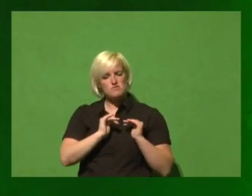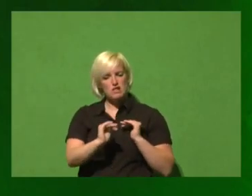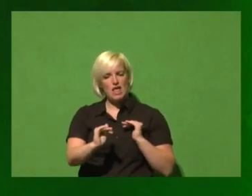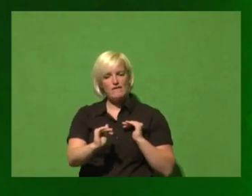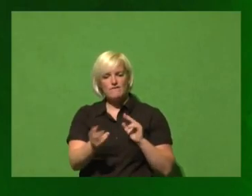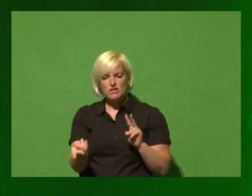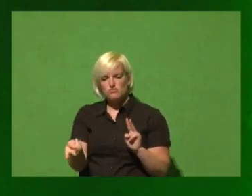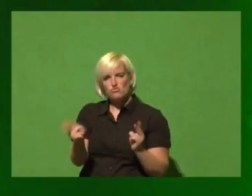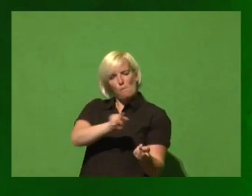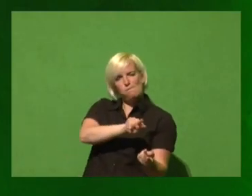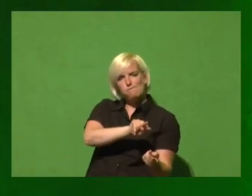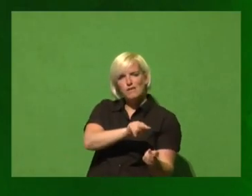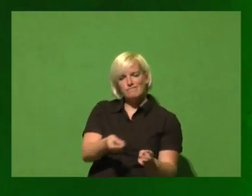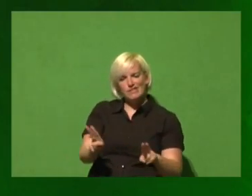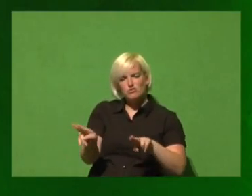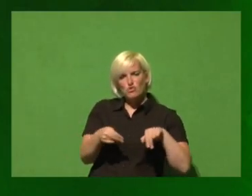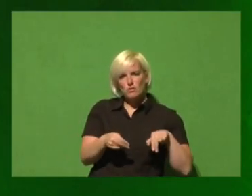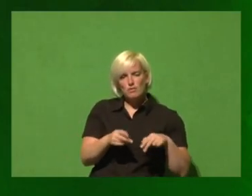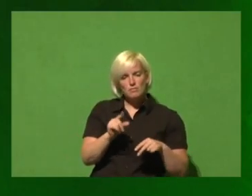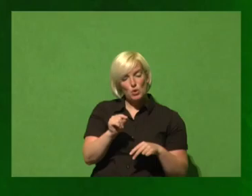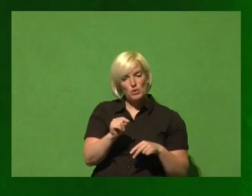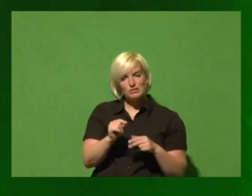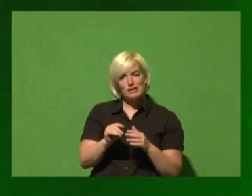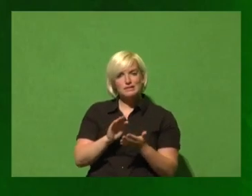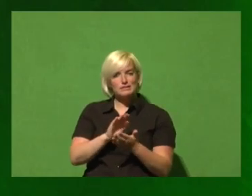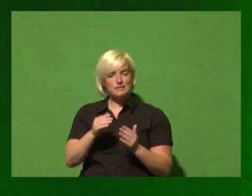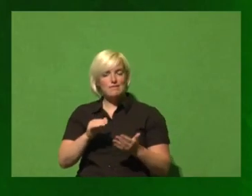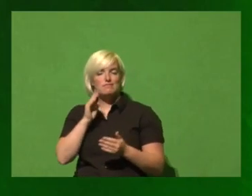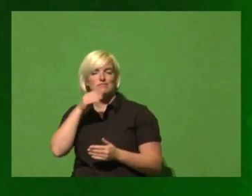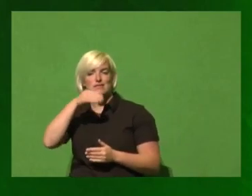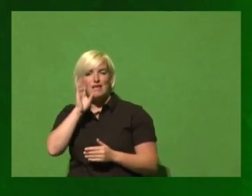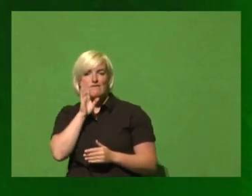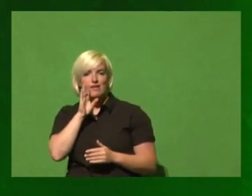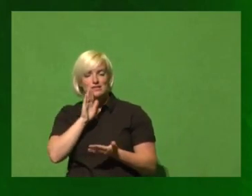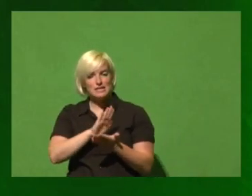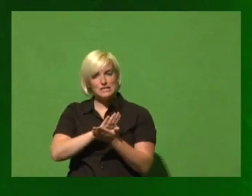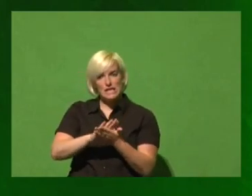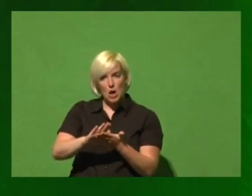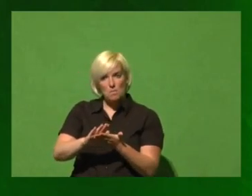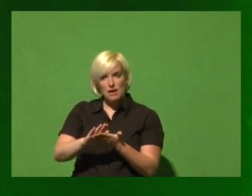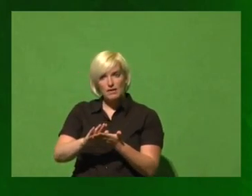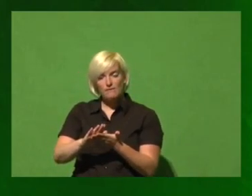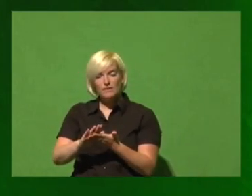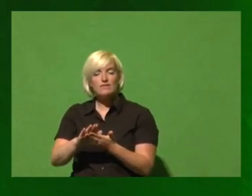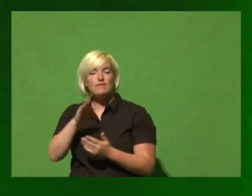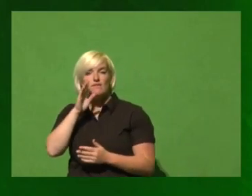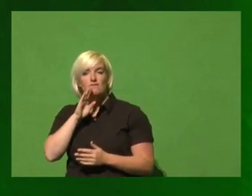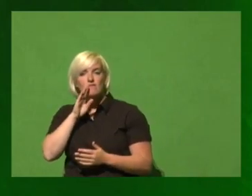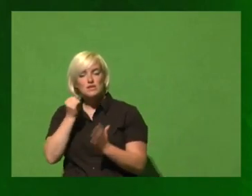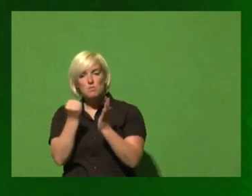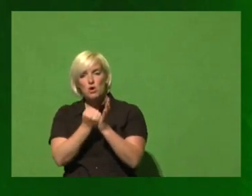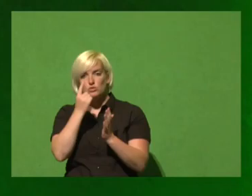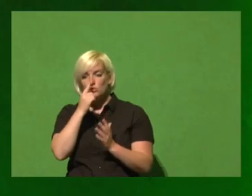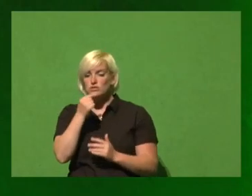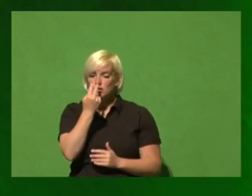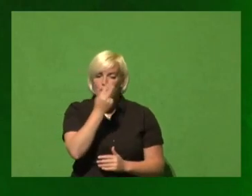erreicht werden. Das bedeutet, statt für sauberes Trinkwasser zu sorgen, können die Wasserbehörden nur noch auf Verschmutzungsmeldungen